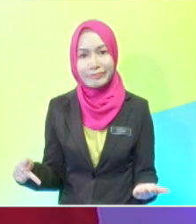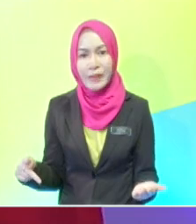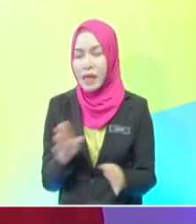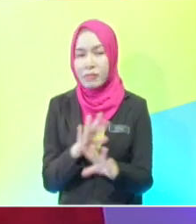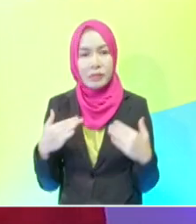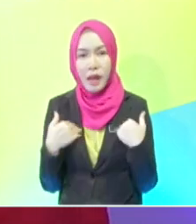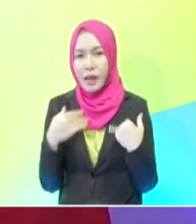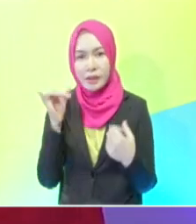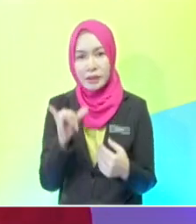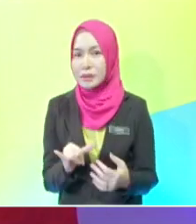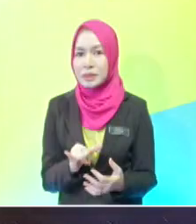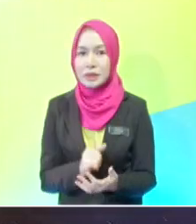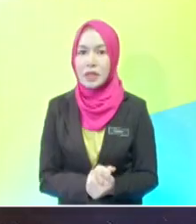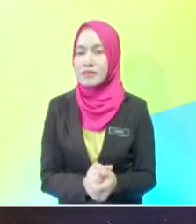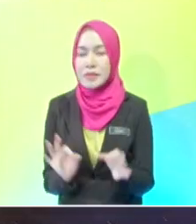sempurna